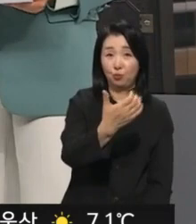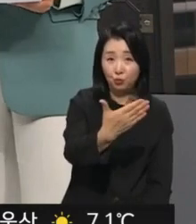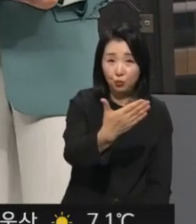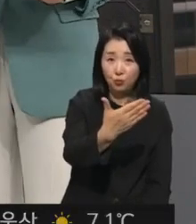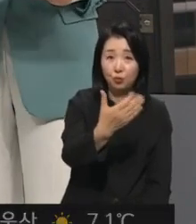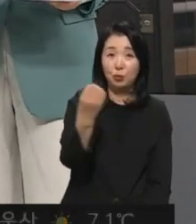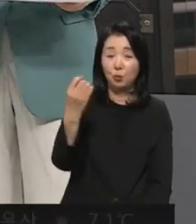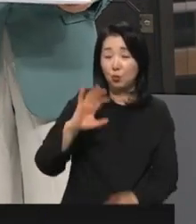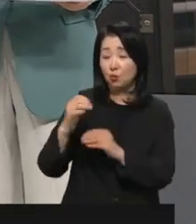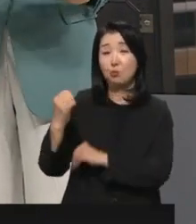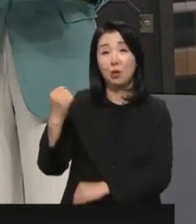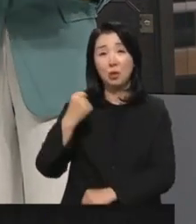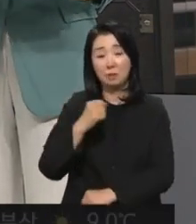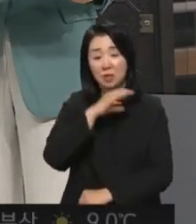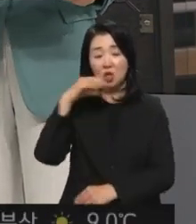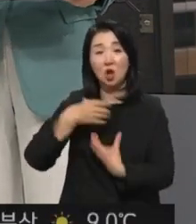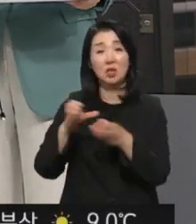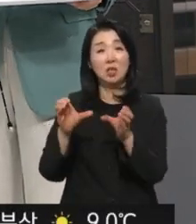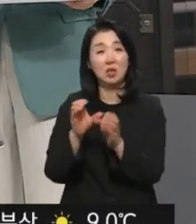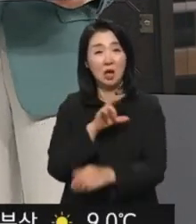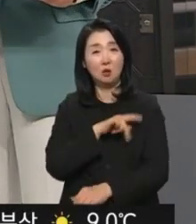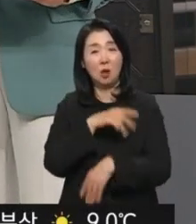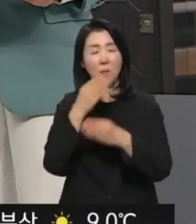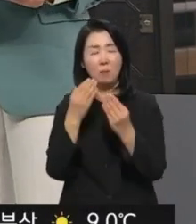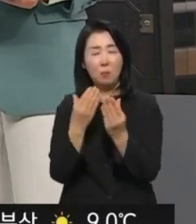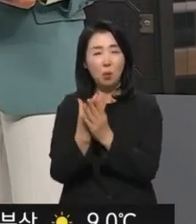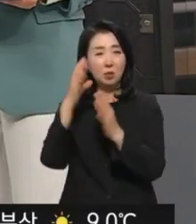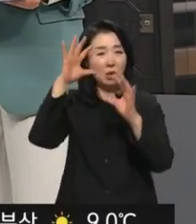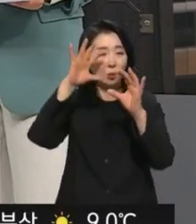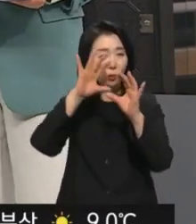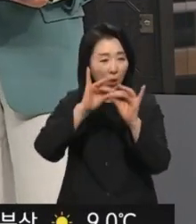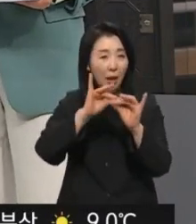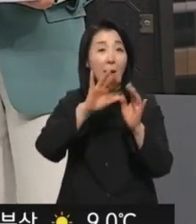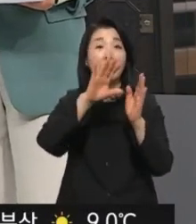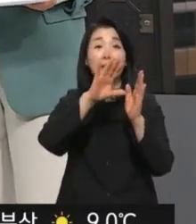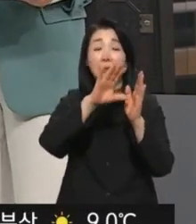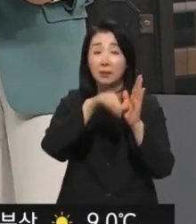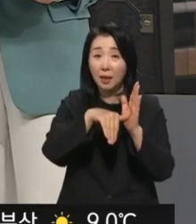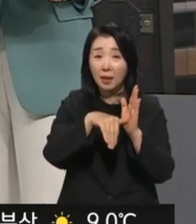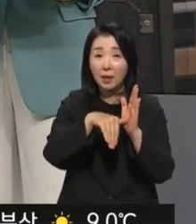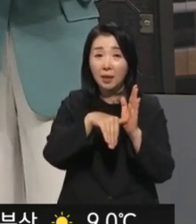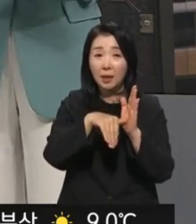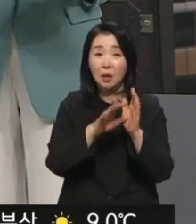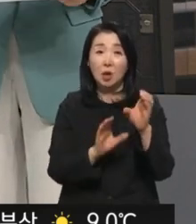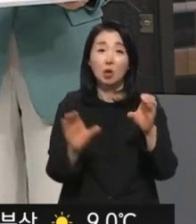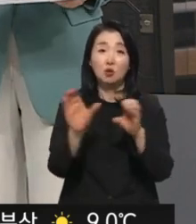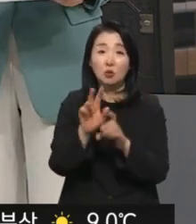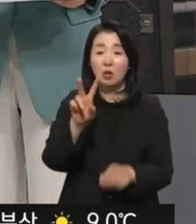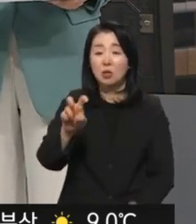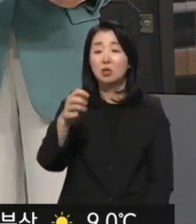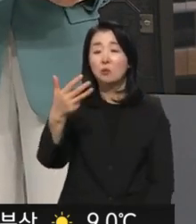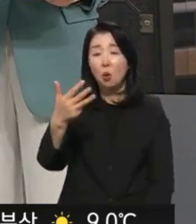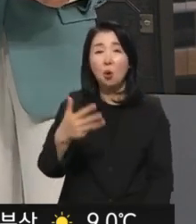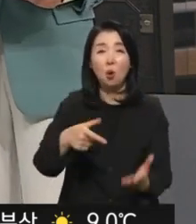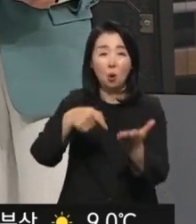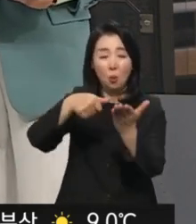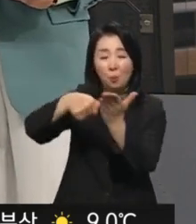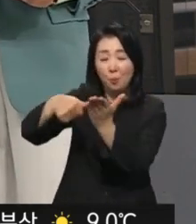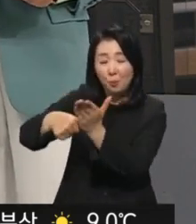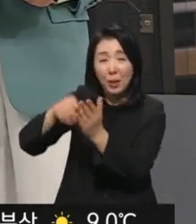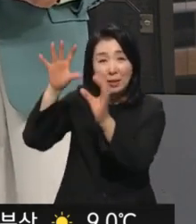299명입니다. 국민의힘과 정의당 의원 전원이 체포동의안에 찬성할 것으로 보고 추가로 28표가 더 찬성을